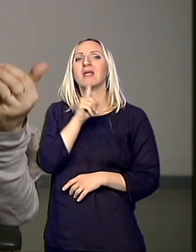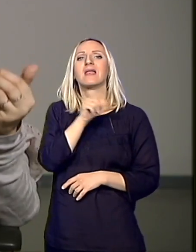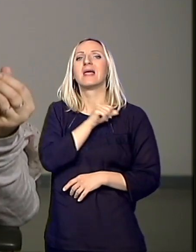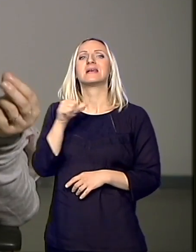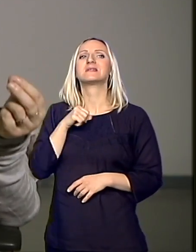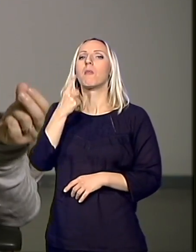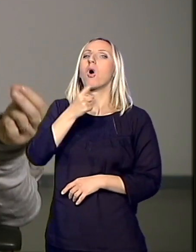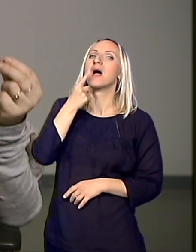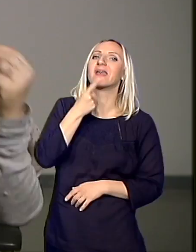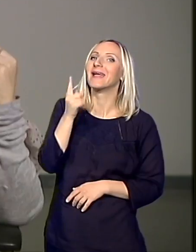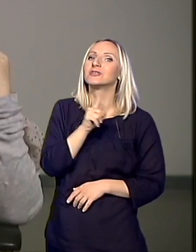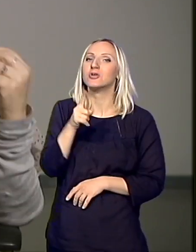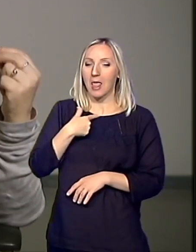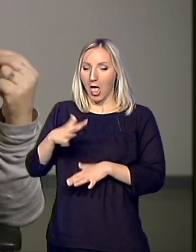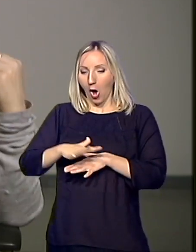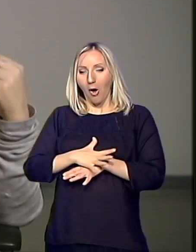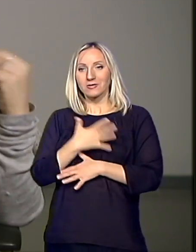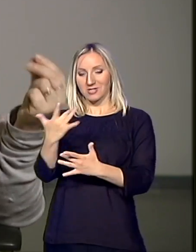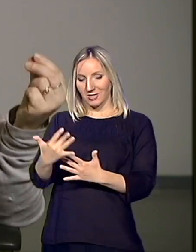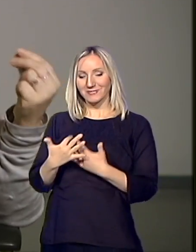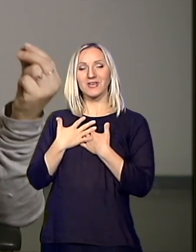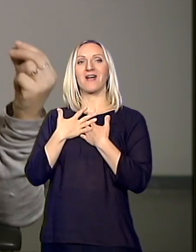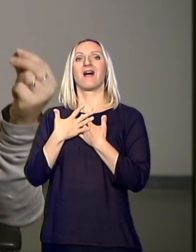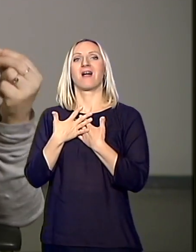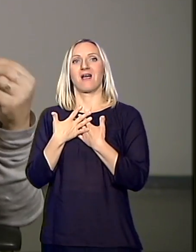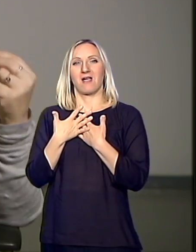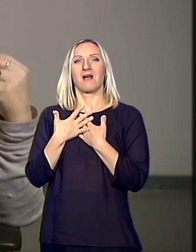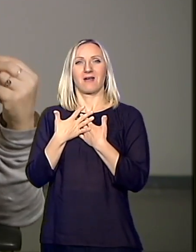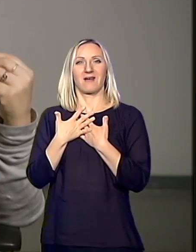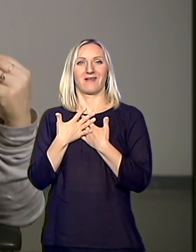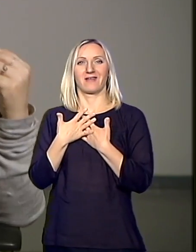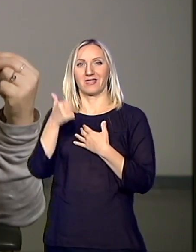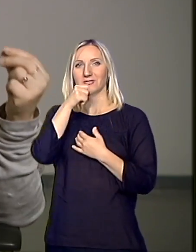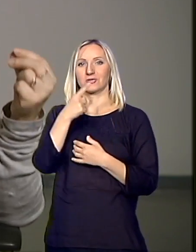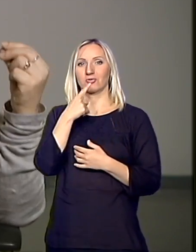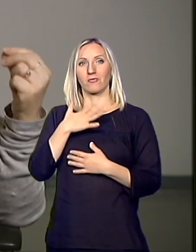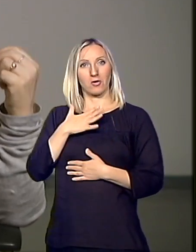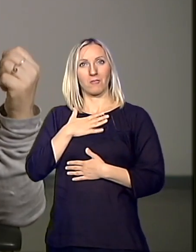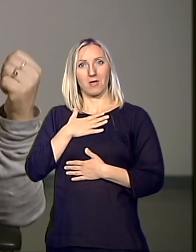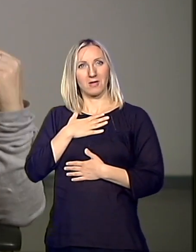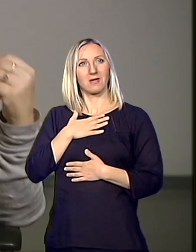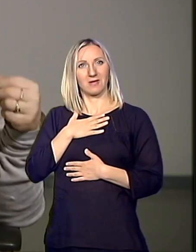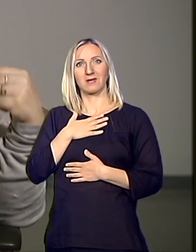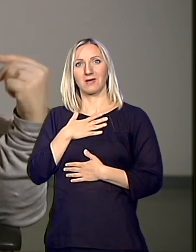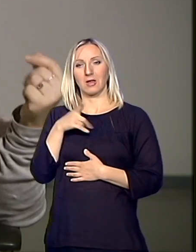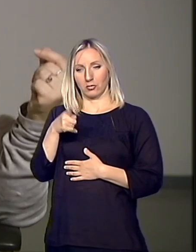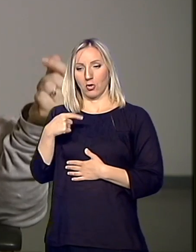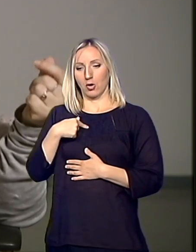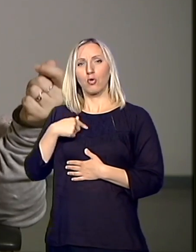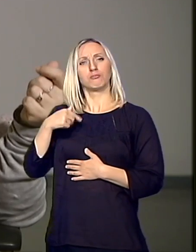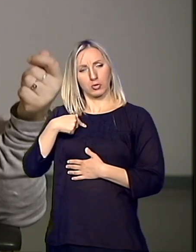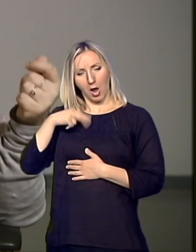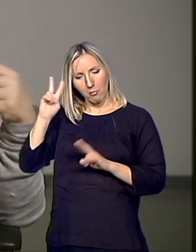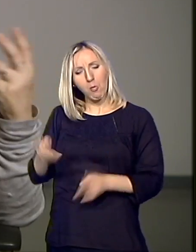to njihove reči, nego osjećanje koje su probudile te njihove reči u meni i to neko ja hoću i ja